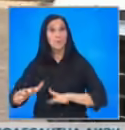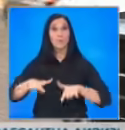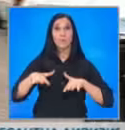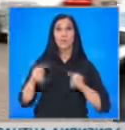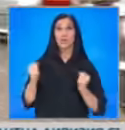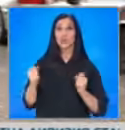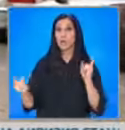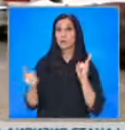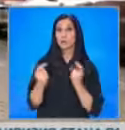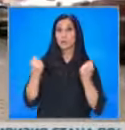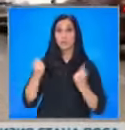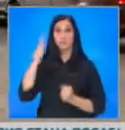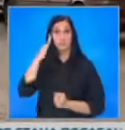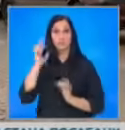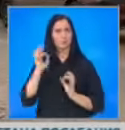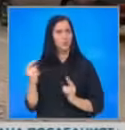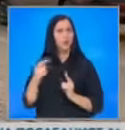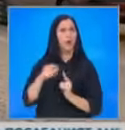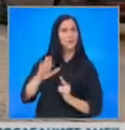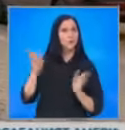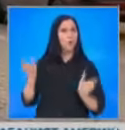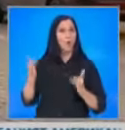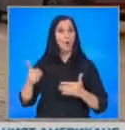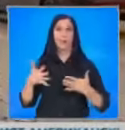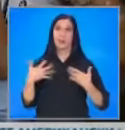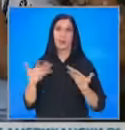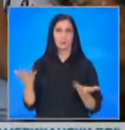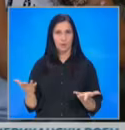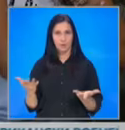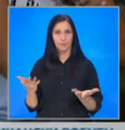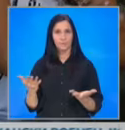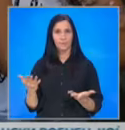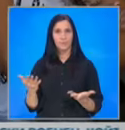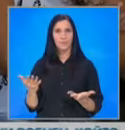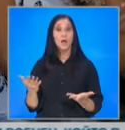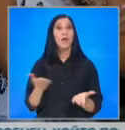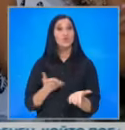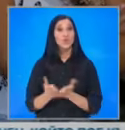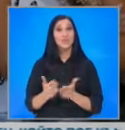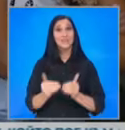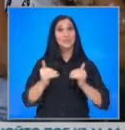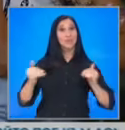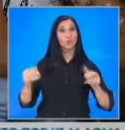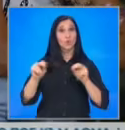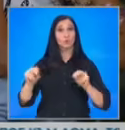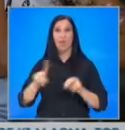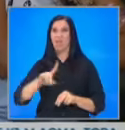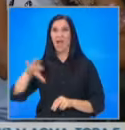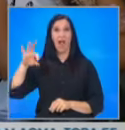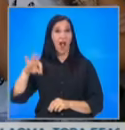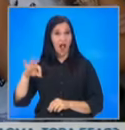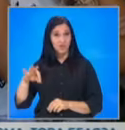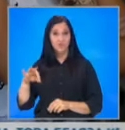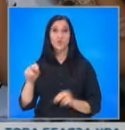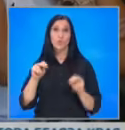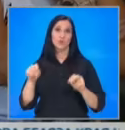с здравния министър. Именно към него са конкретните им искания. Че дистанционното обучение не е качествено обучение, това